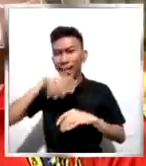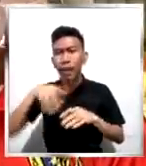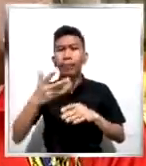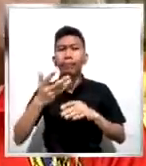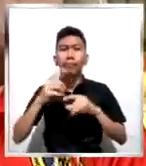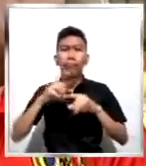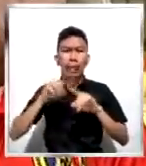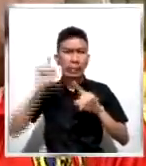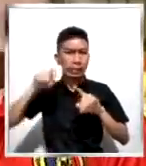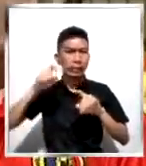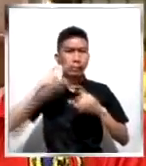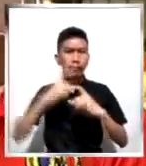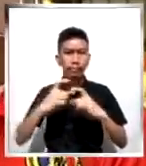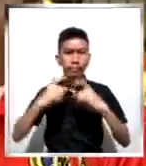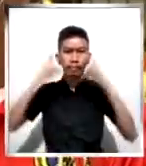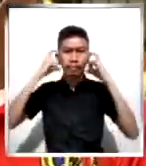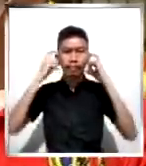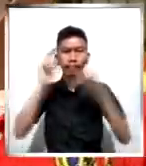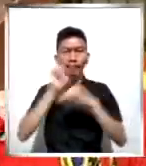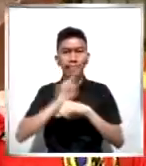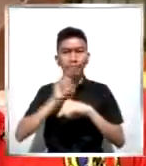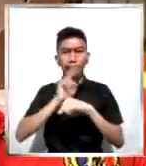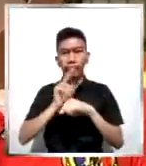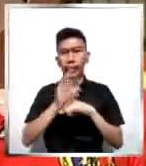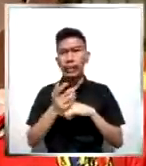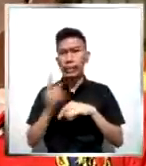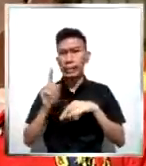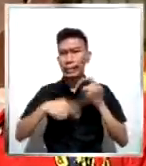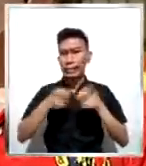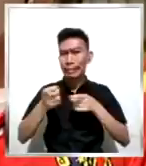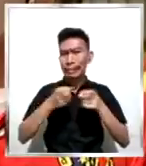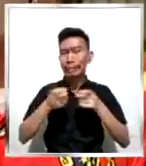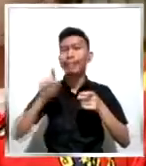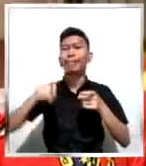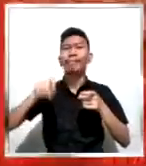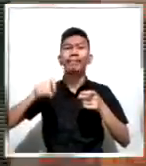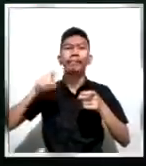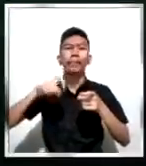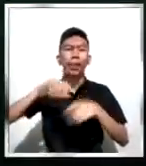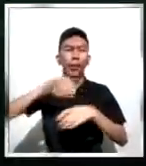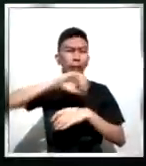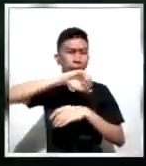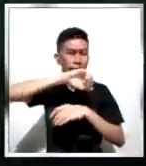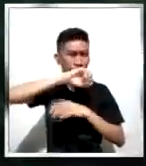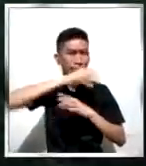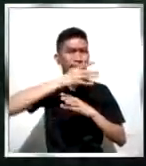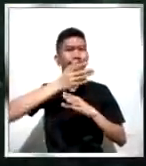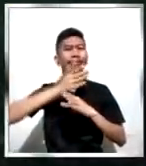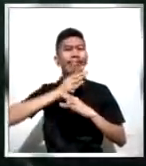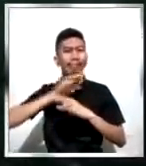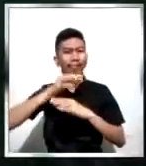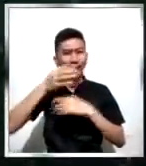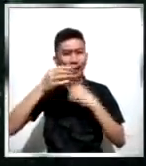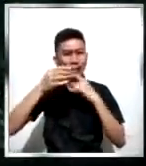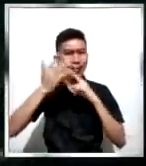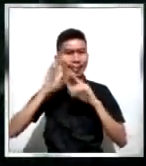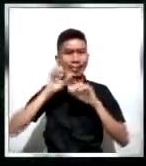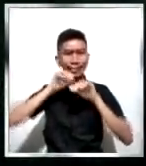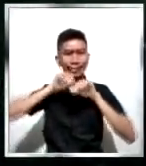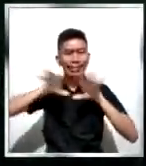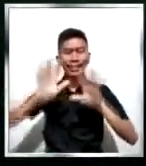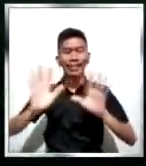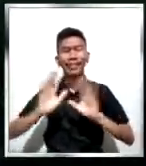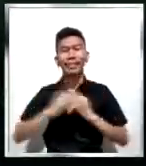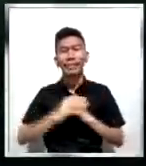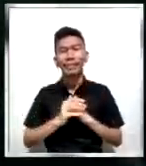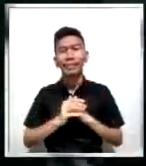at dapat talaga ay takpan natin ang ating mga bibig o ilong. Isang paraan ng pagkakahawahan ng COVID-19 ang